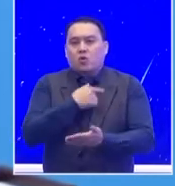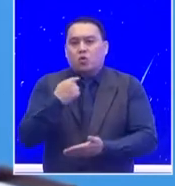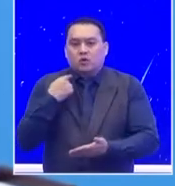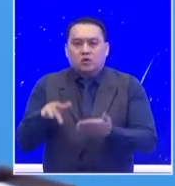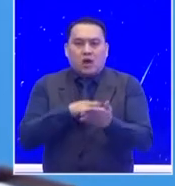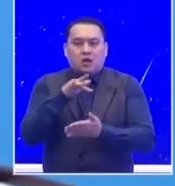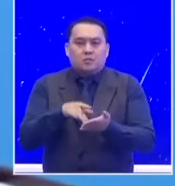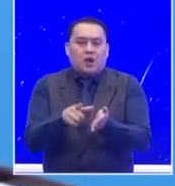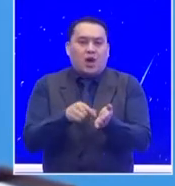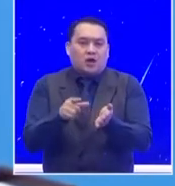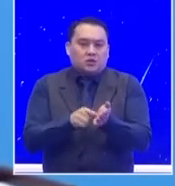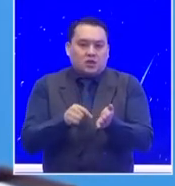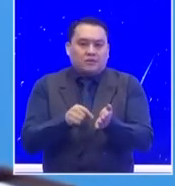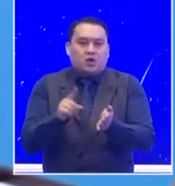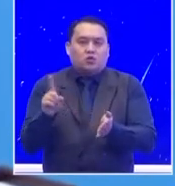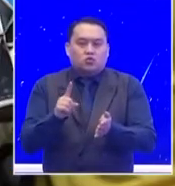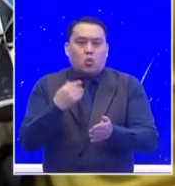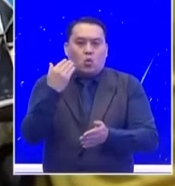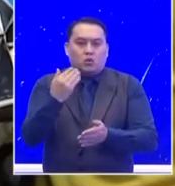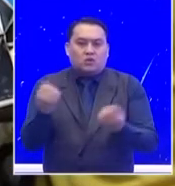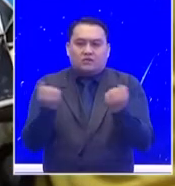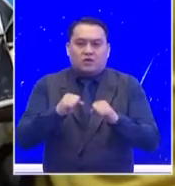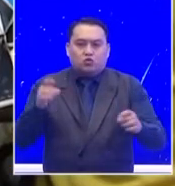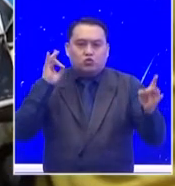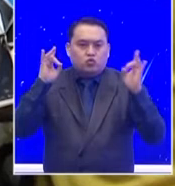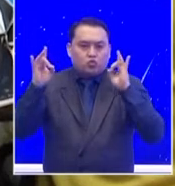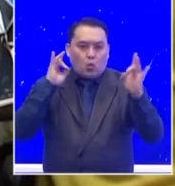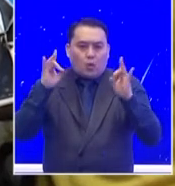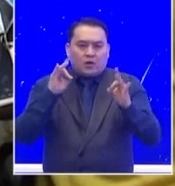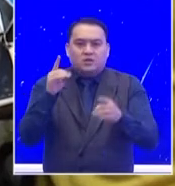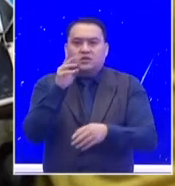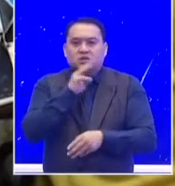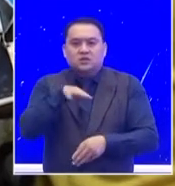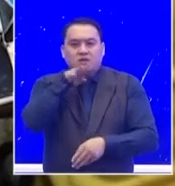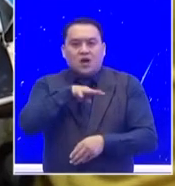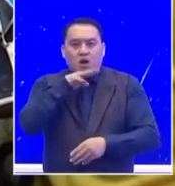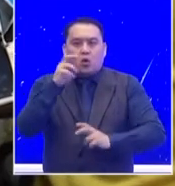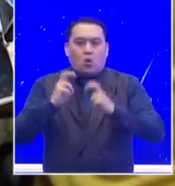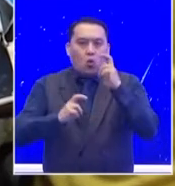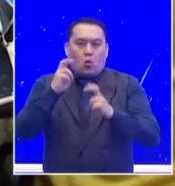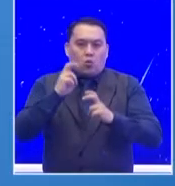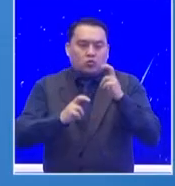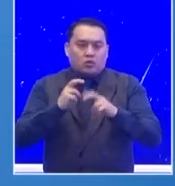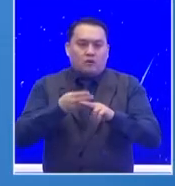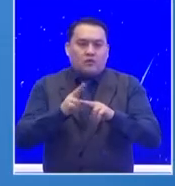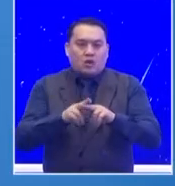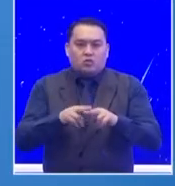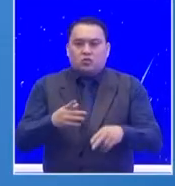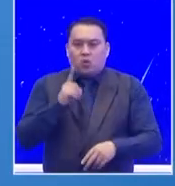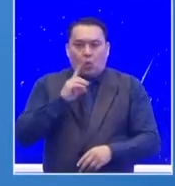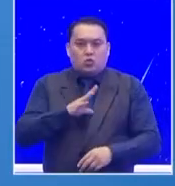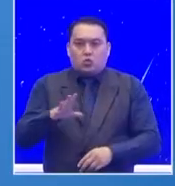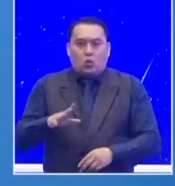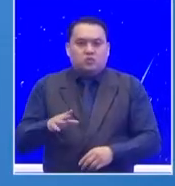Текели, пенсионерки Нины Барановой. С ее слов, невыносимый шум, исходящий с текелийского горноперерабатывающего комплекса, приносит неудобства